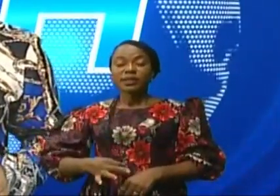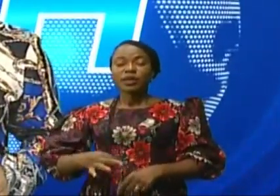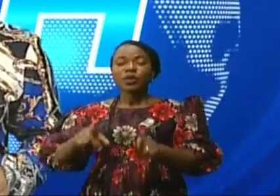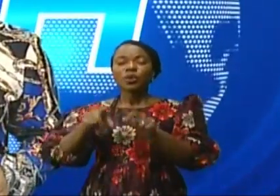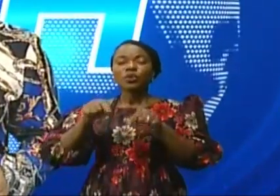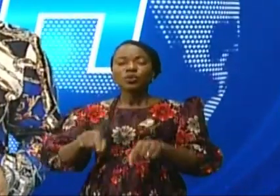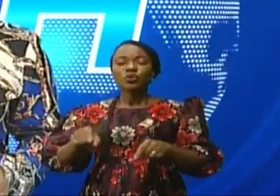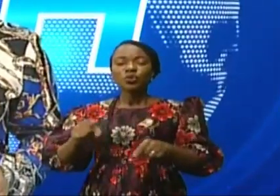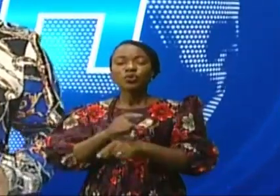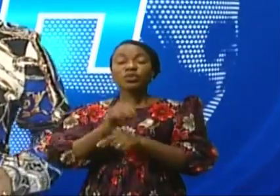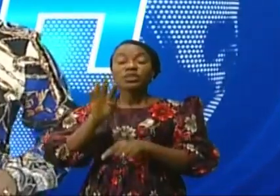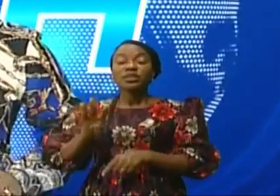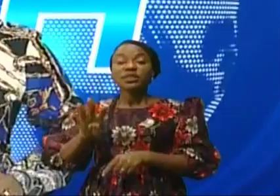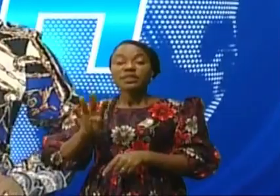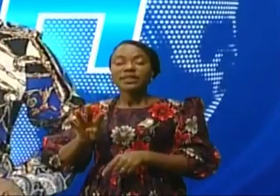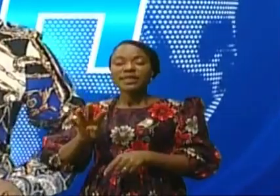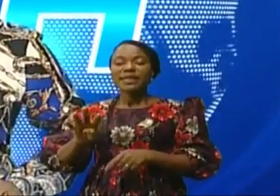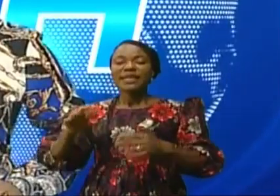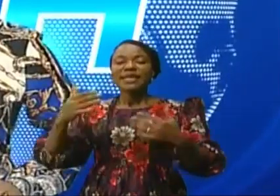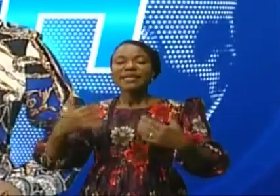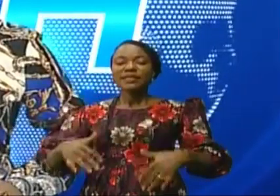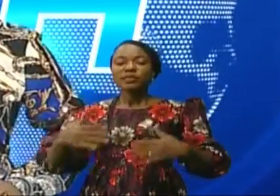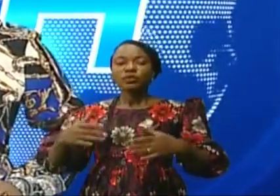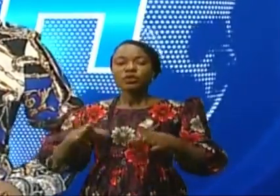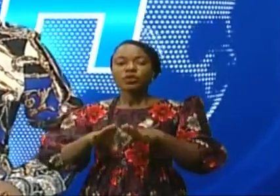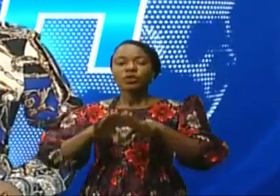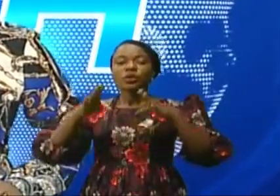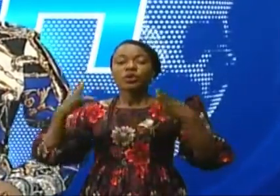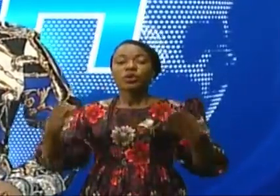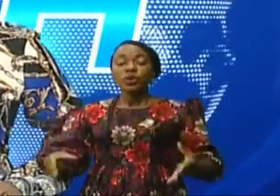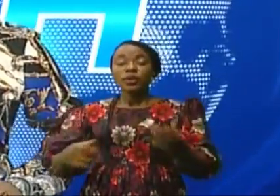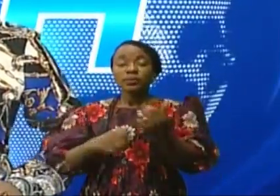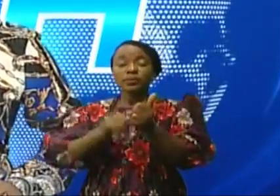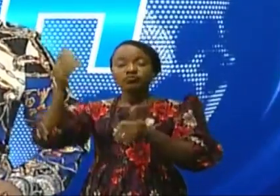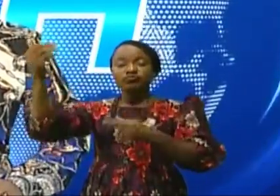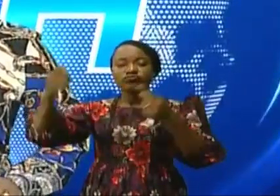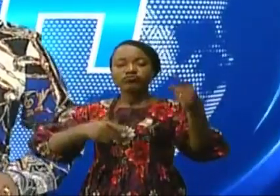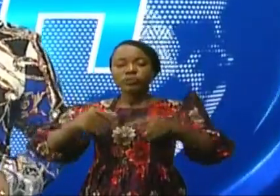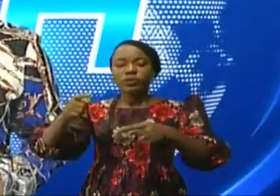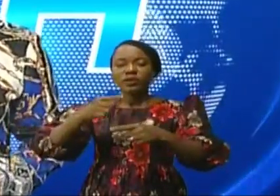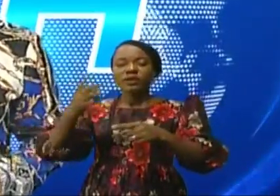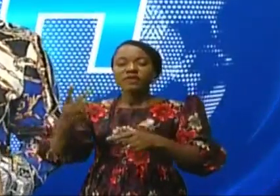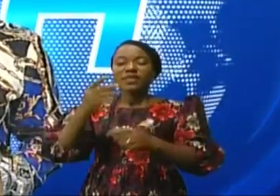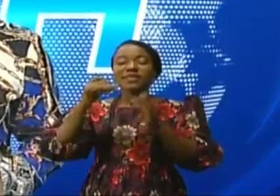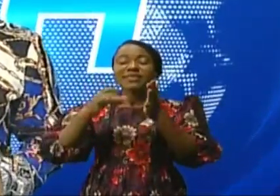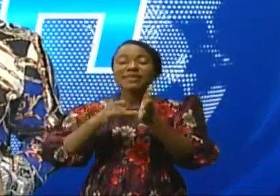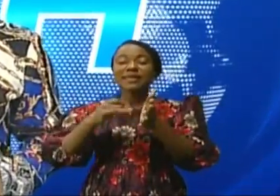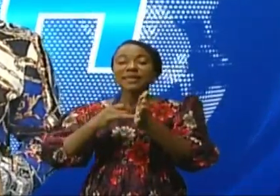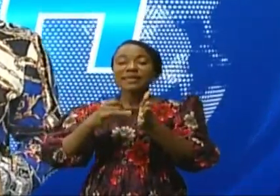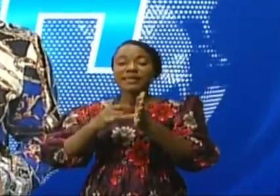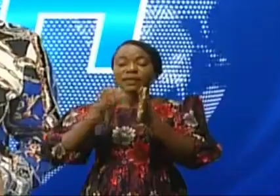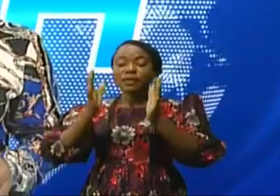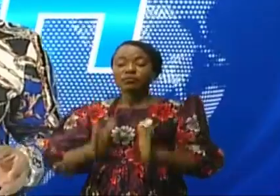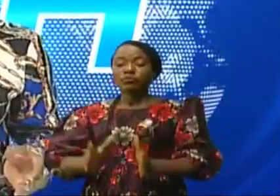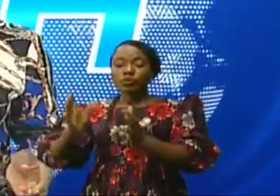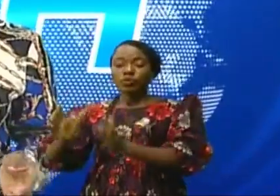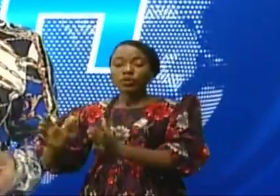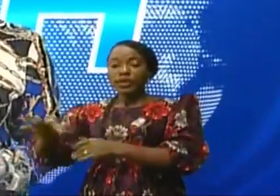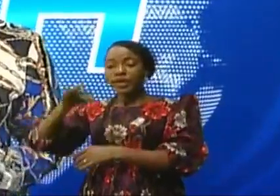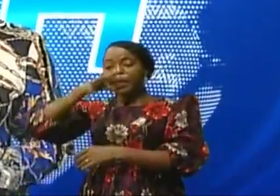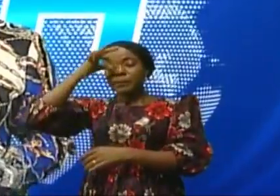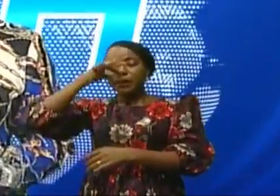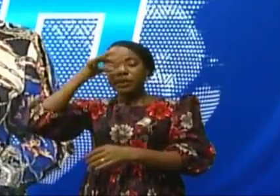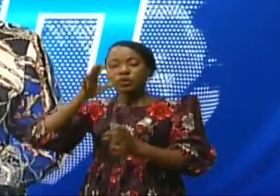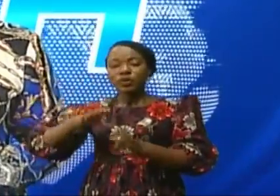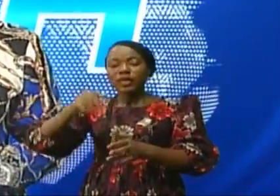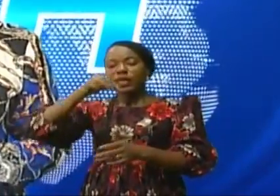présidé ce jeudi la cérémonie de lancement des appels d'offres des 27 blocs pétroliers et 3 blocs d'acier. C'était en